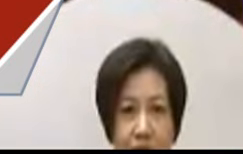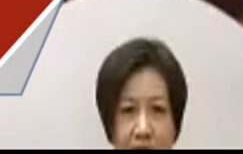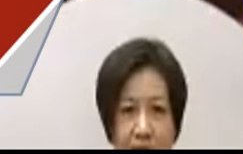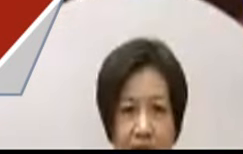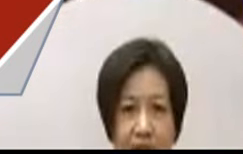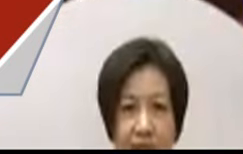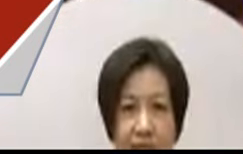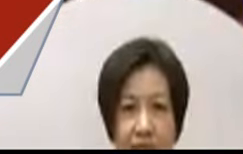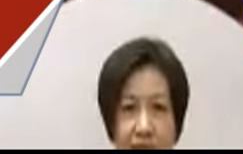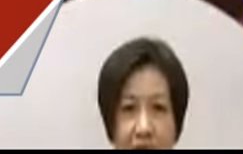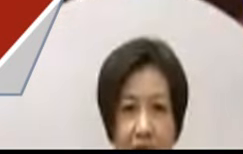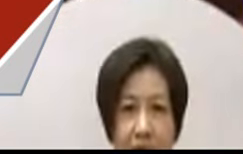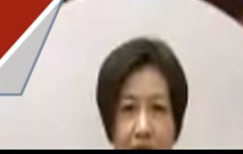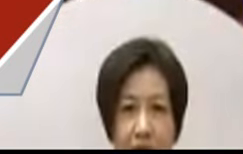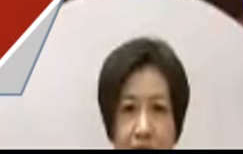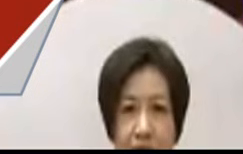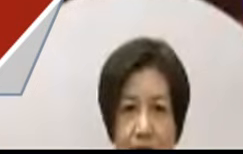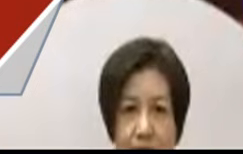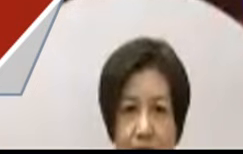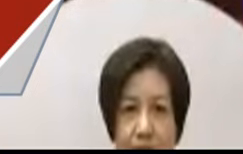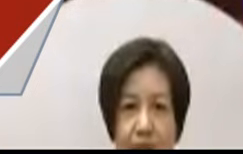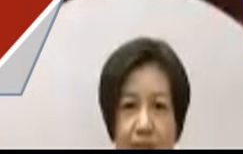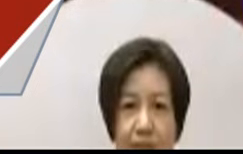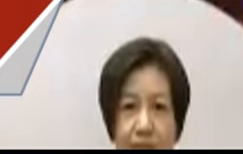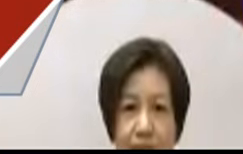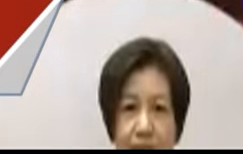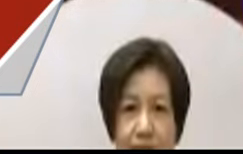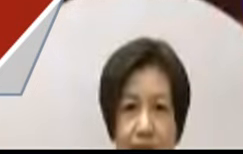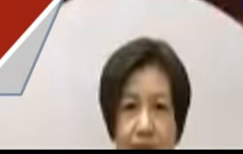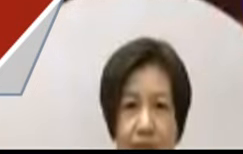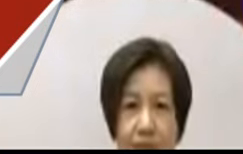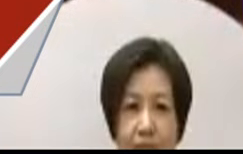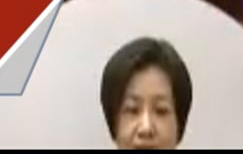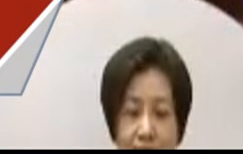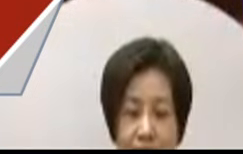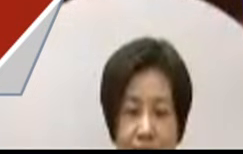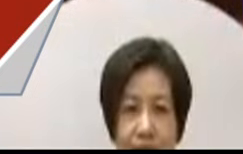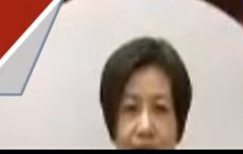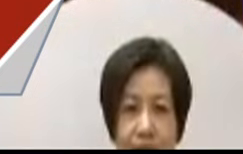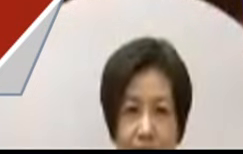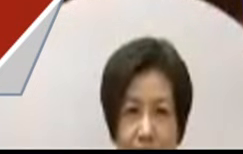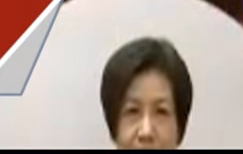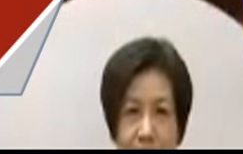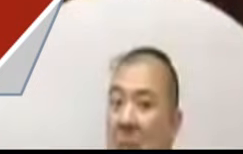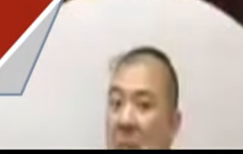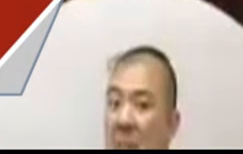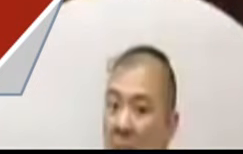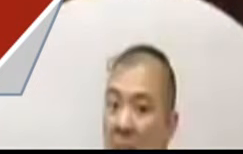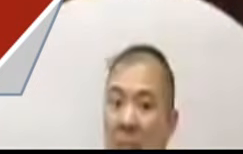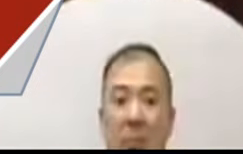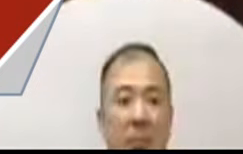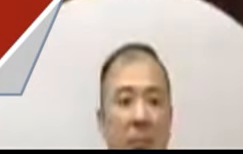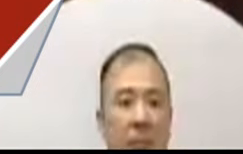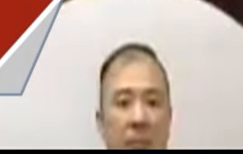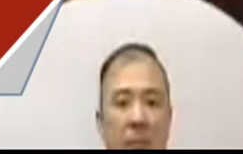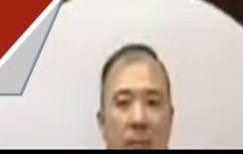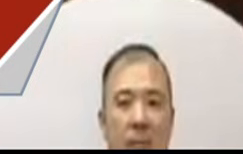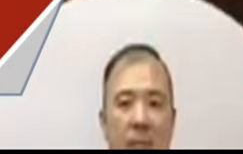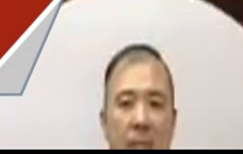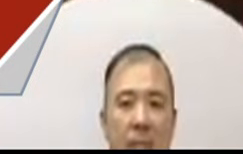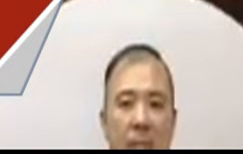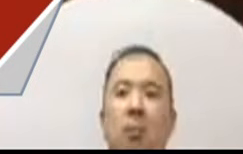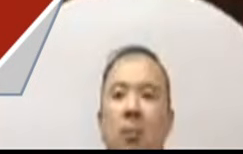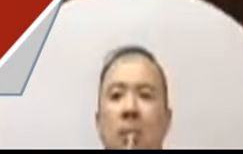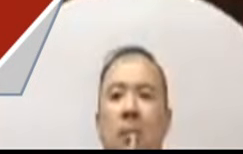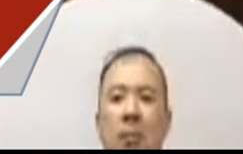最好。什么奇迹等等，不是我自己说，是外国媒体、专业媒体报道。最重要是疫情把它